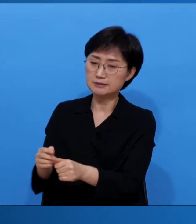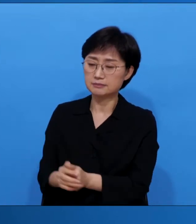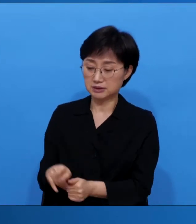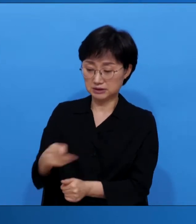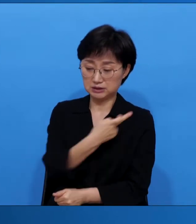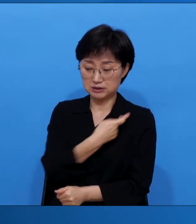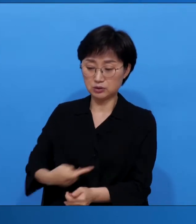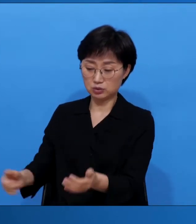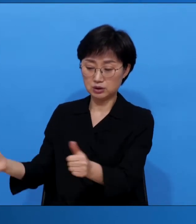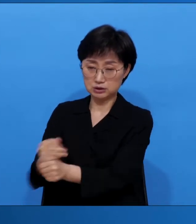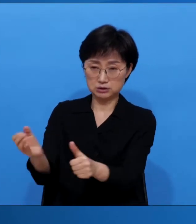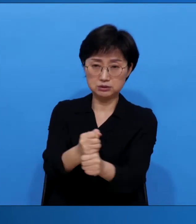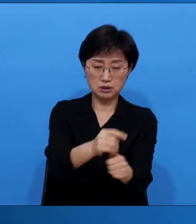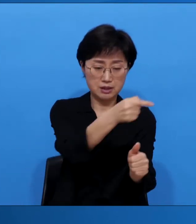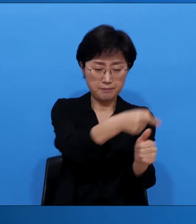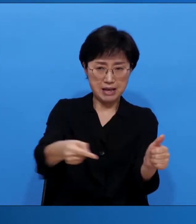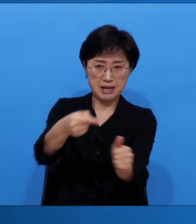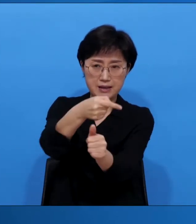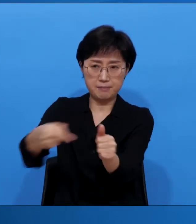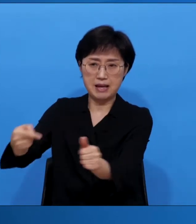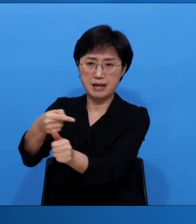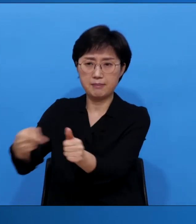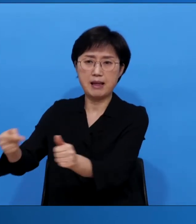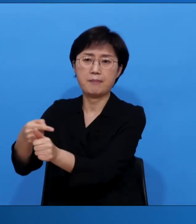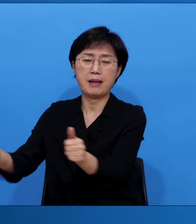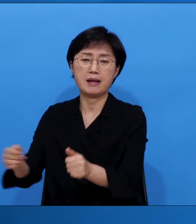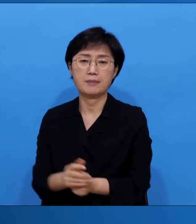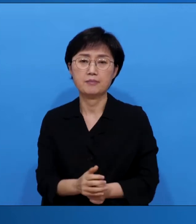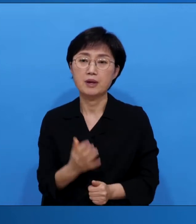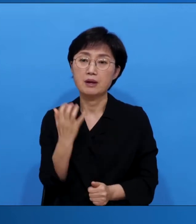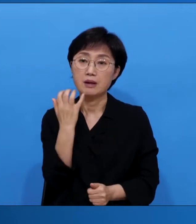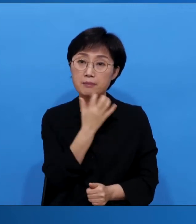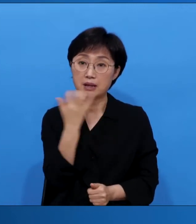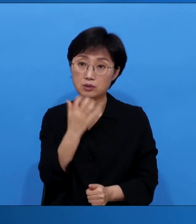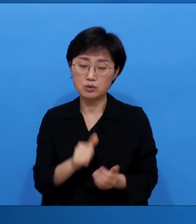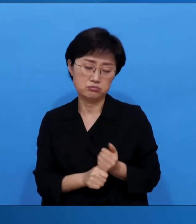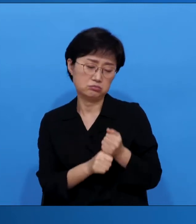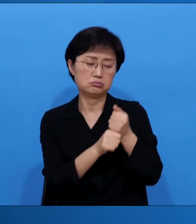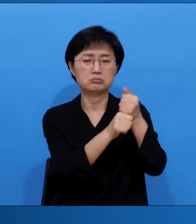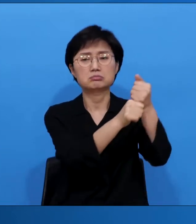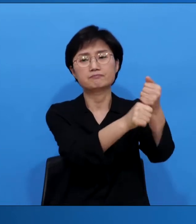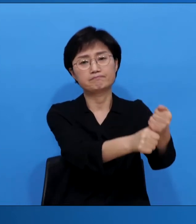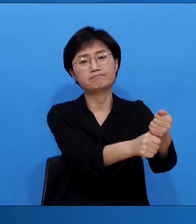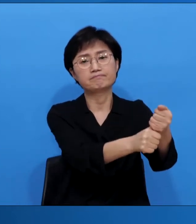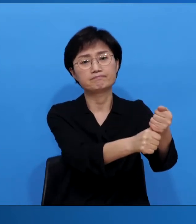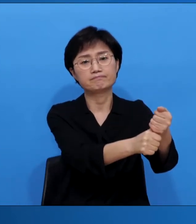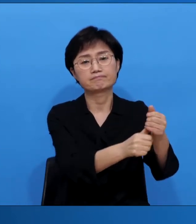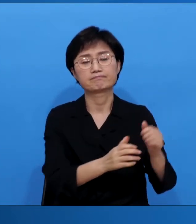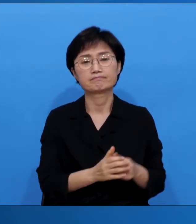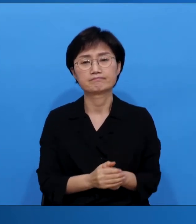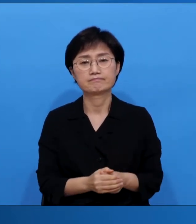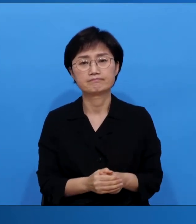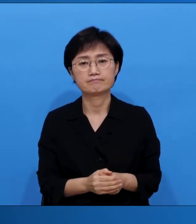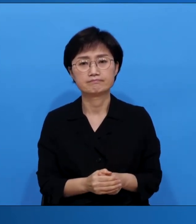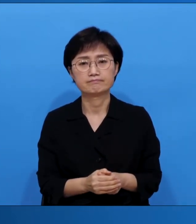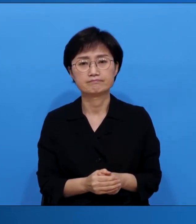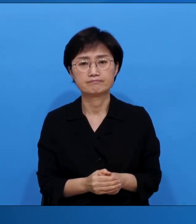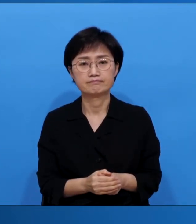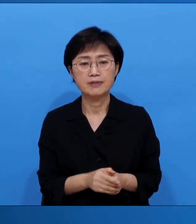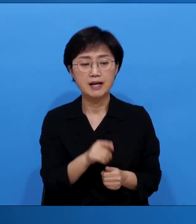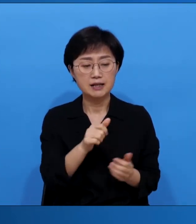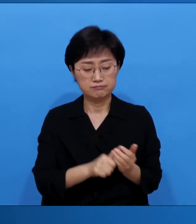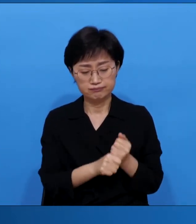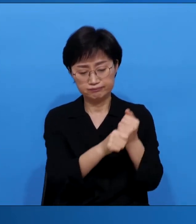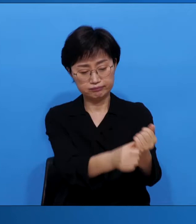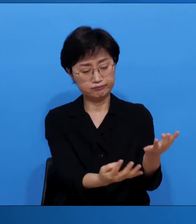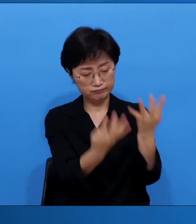and they were taking in these apostles and killing them. 베드로 잡혀갔습니다. And we see Peter was also captured. 그날